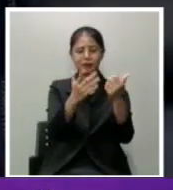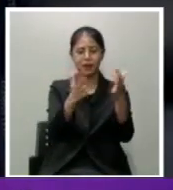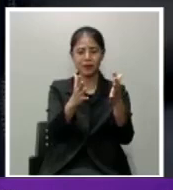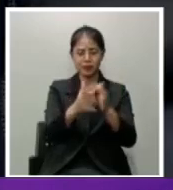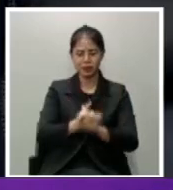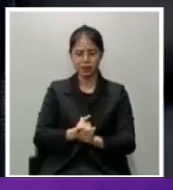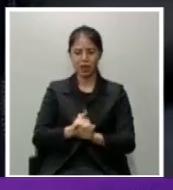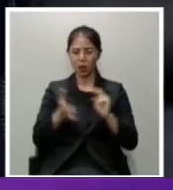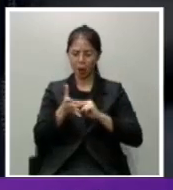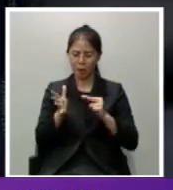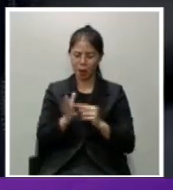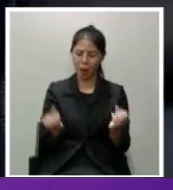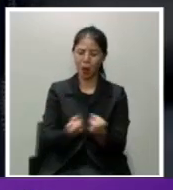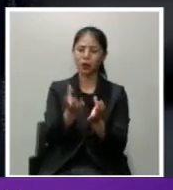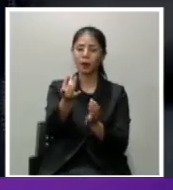เกิดอะไรขึ้นเท่านั้น